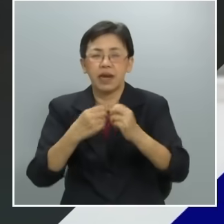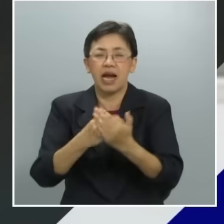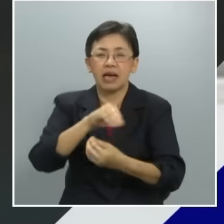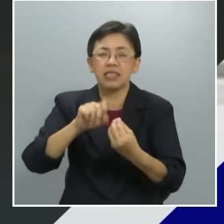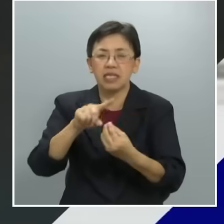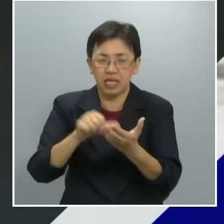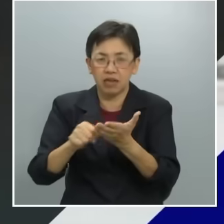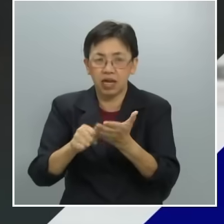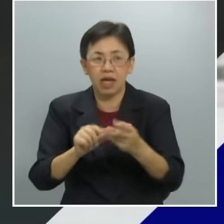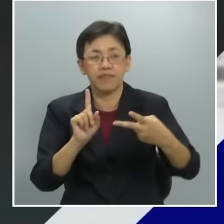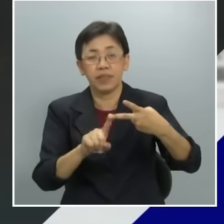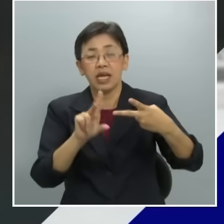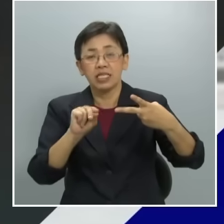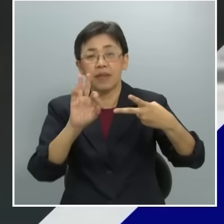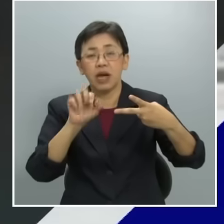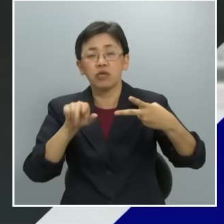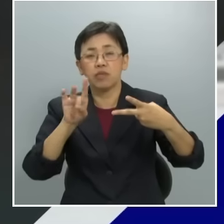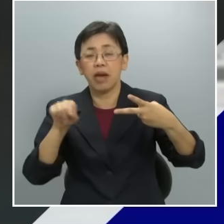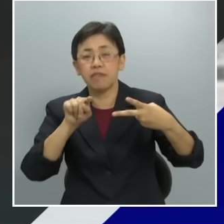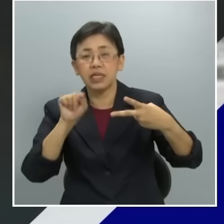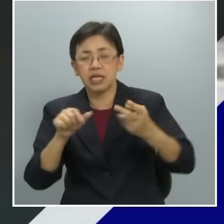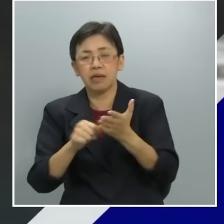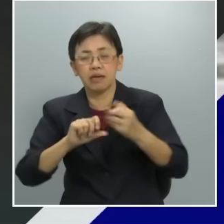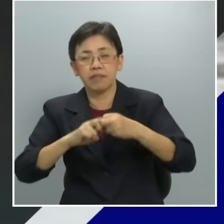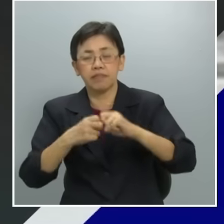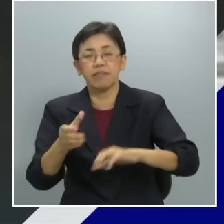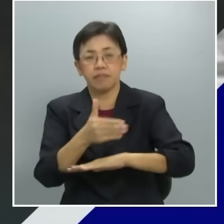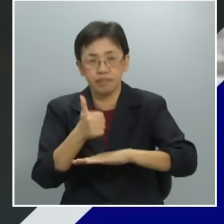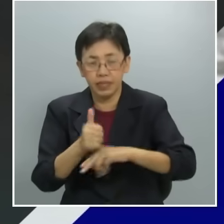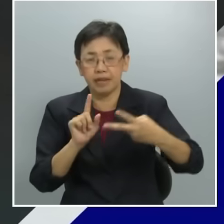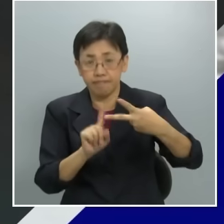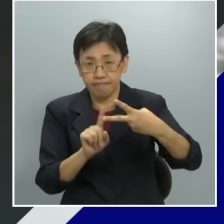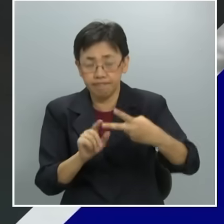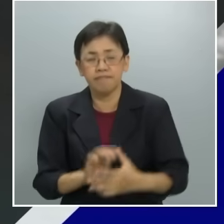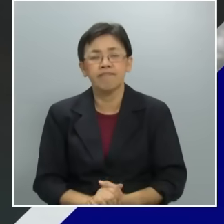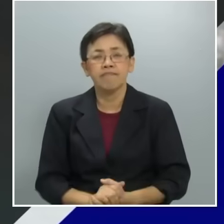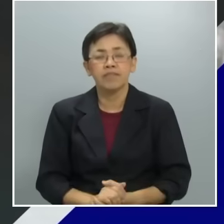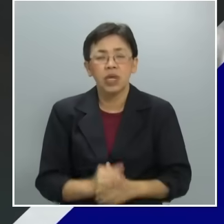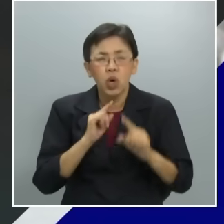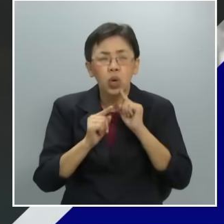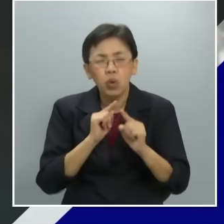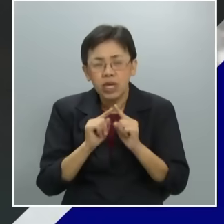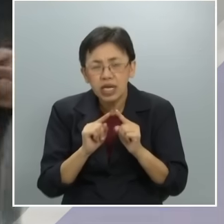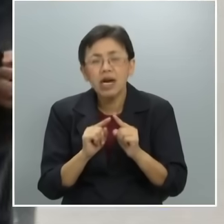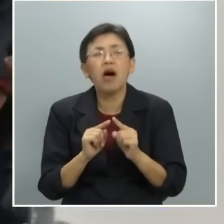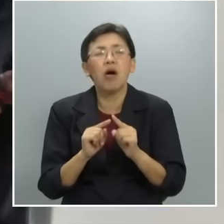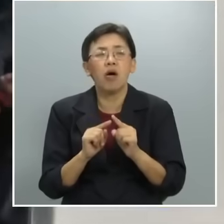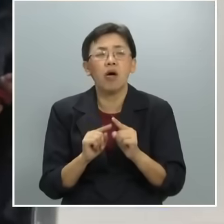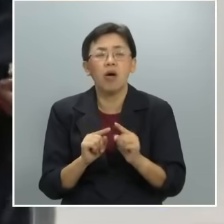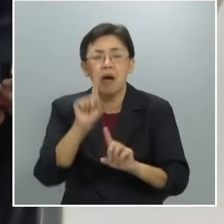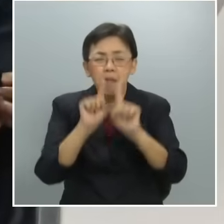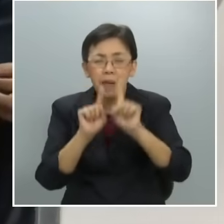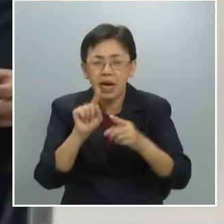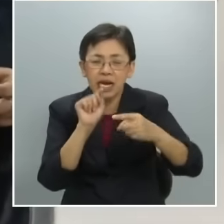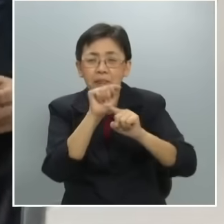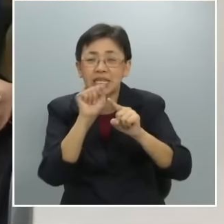น 39.8% แก้ปัญหาการเมือง ทั้งนี้ทั้งนั้นตอนที่พูดถึงประเด็นเกี่ยวกับเรื่องโพลเนี่ย